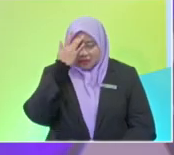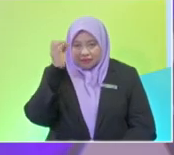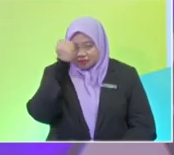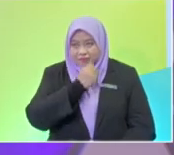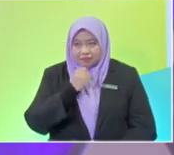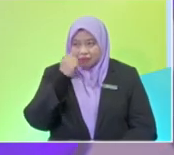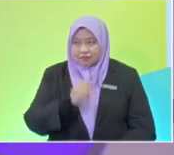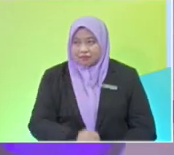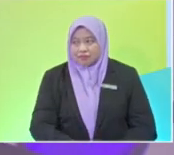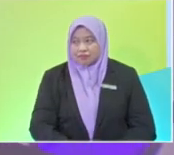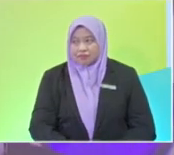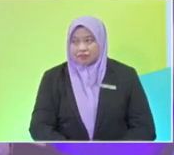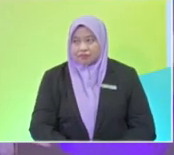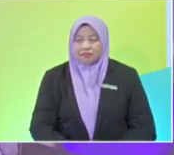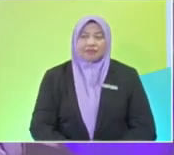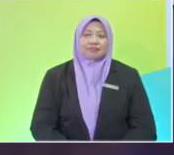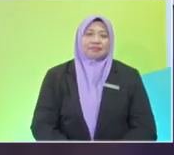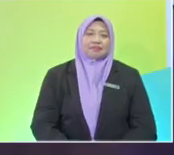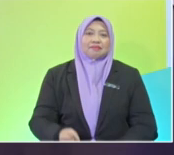Sakti lagi